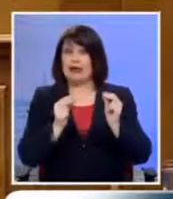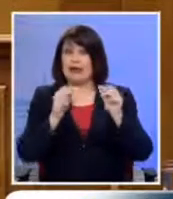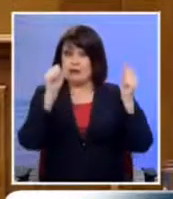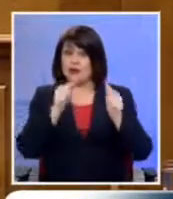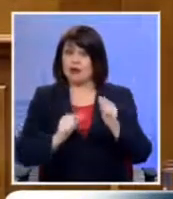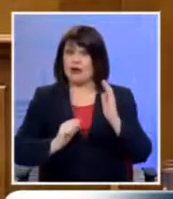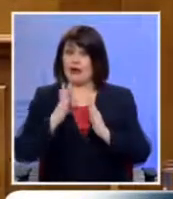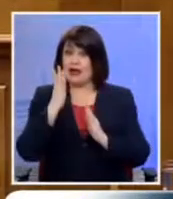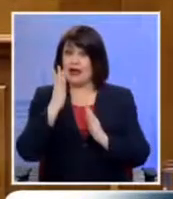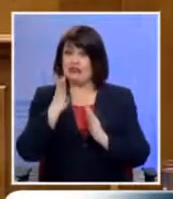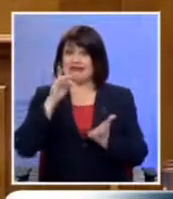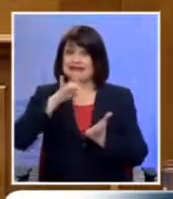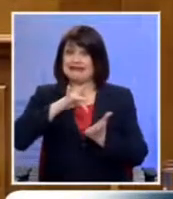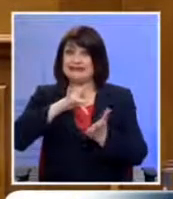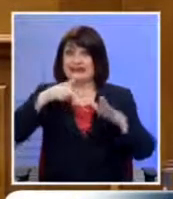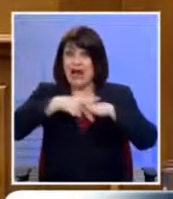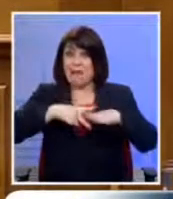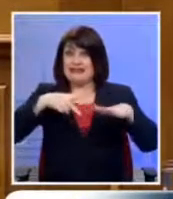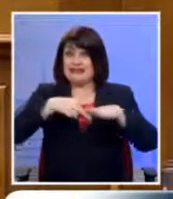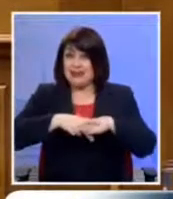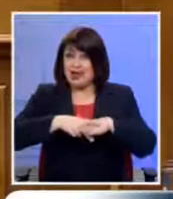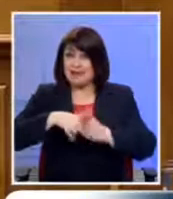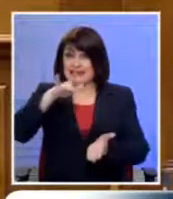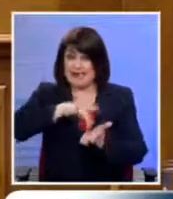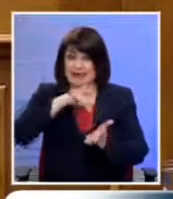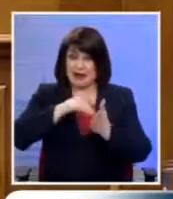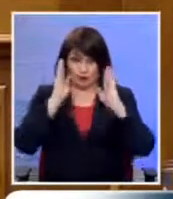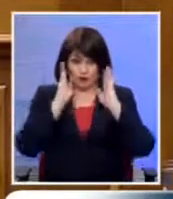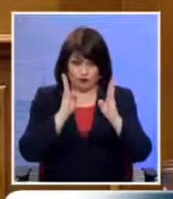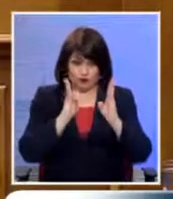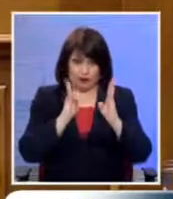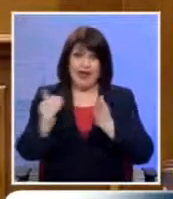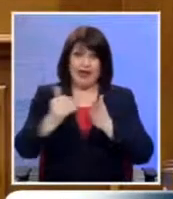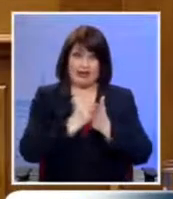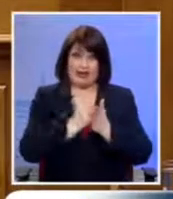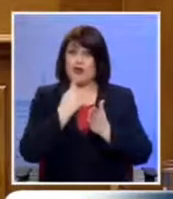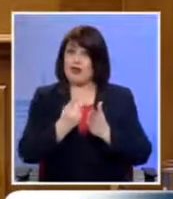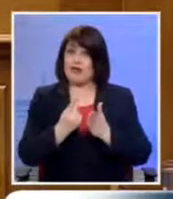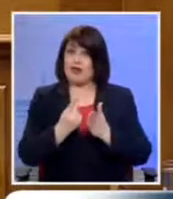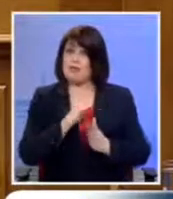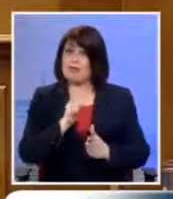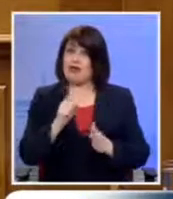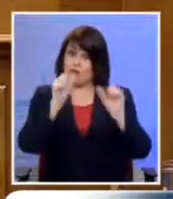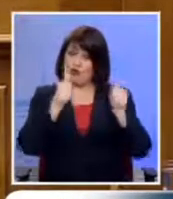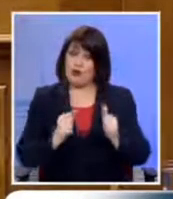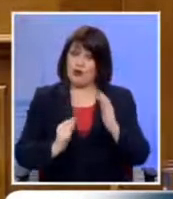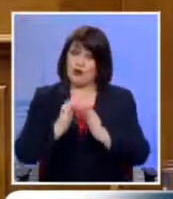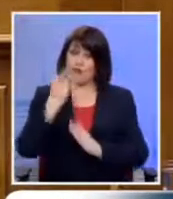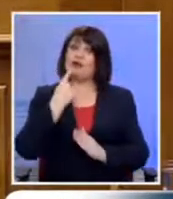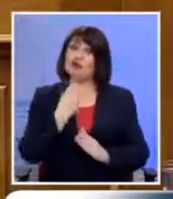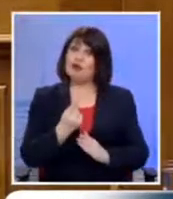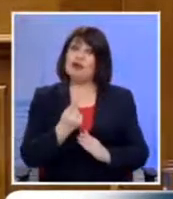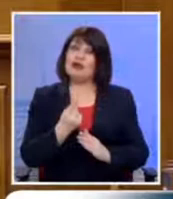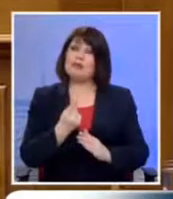ανάπτυξης τραπεζοκεντρικού, ενός μοντέλου ανάπτυξης κοινωνικά άδικου, ενός μοντέλου ανάπτυξης που οδηγούσε